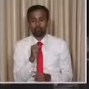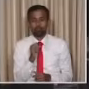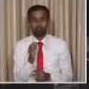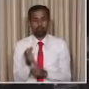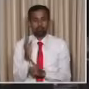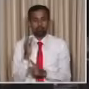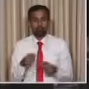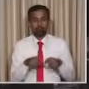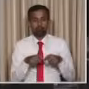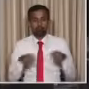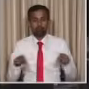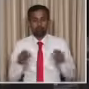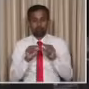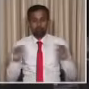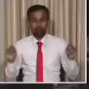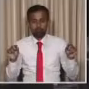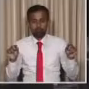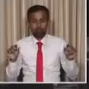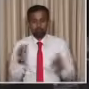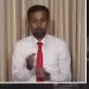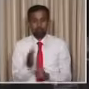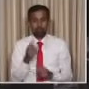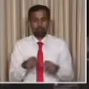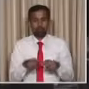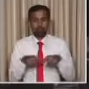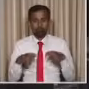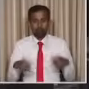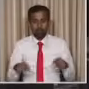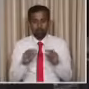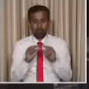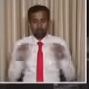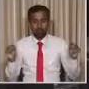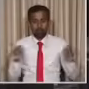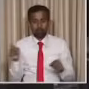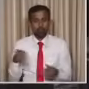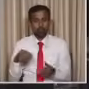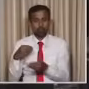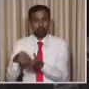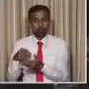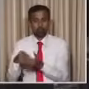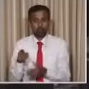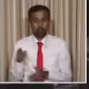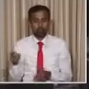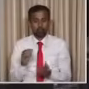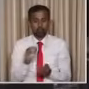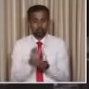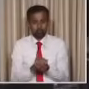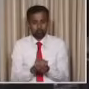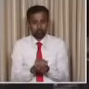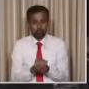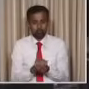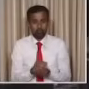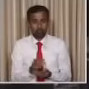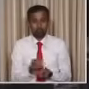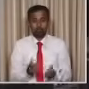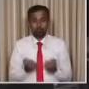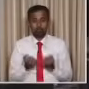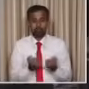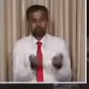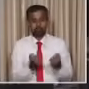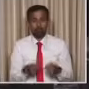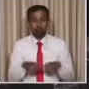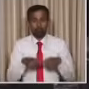ජනාධිපති වැසීරසෙන් මොකද්ද කරන්නේ? ජනාධිපති වැසීරසෙන් ඒ අය නඩත්තු කරන්නේ. එයාගේ ආරක්ෂාව වෙනුවෙන්, එයාගේ ගමන් වීදම්